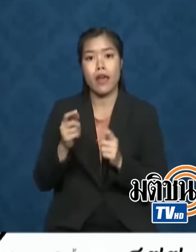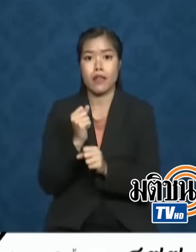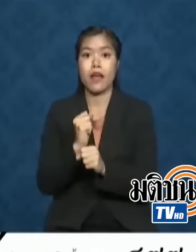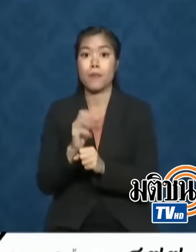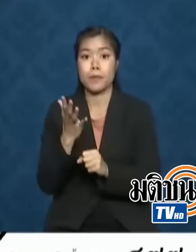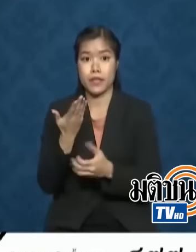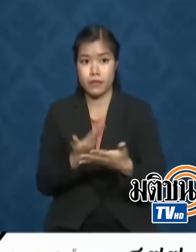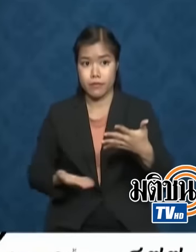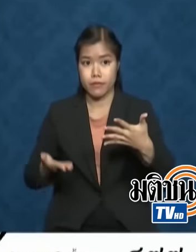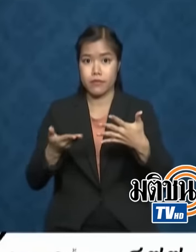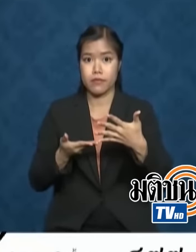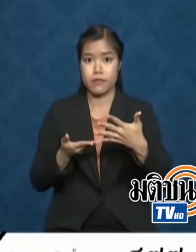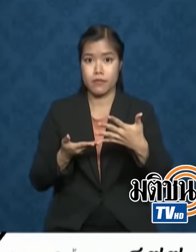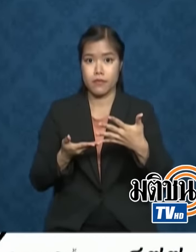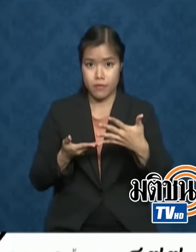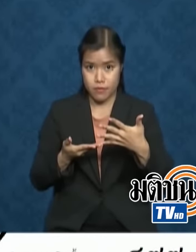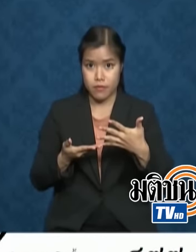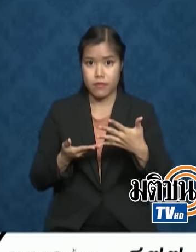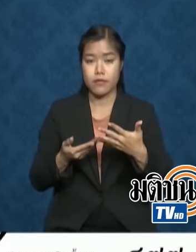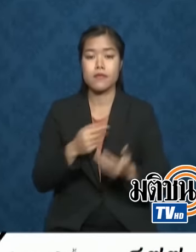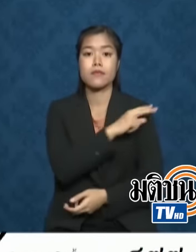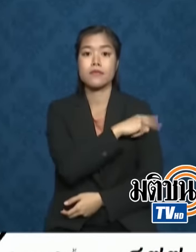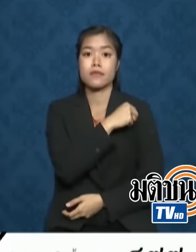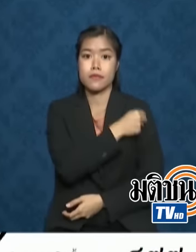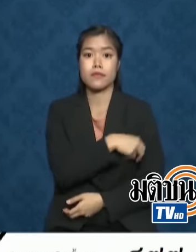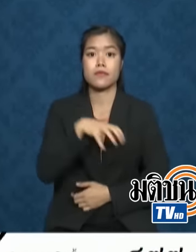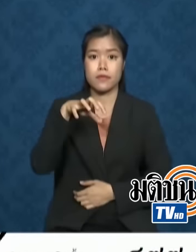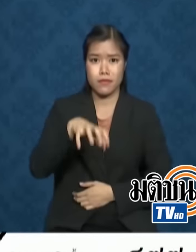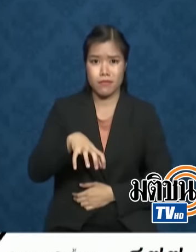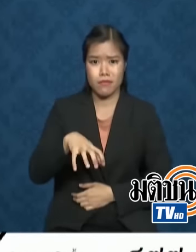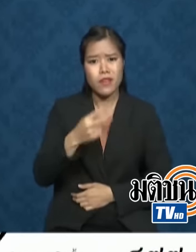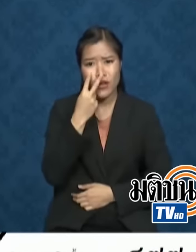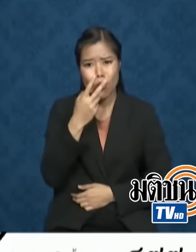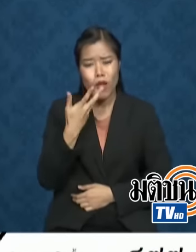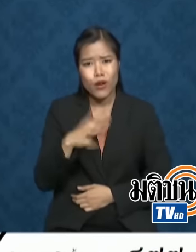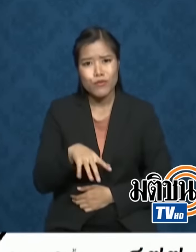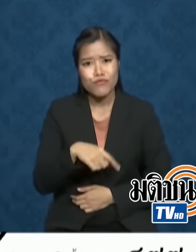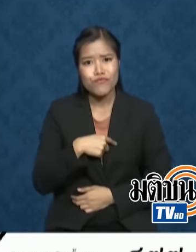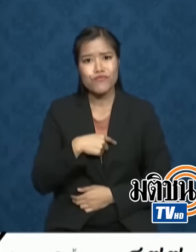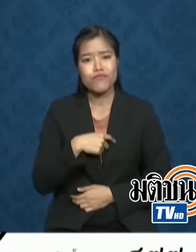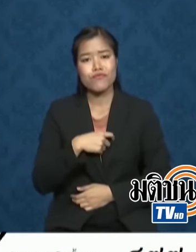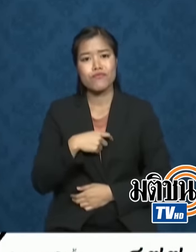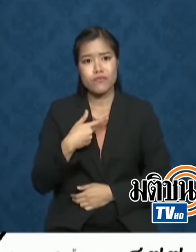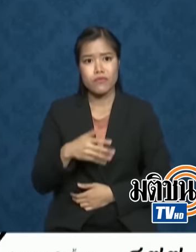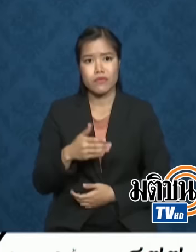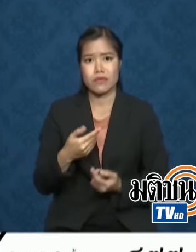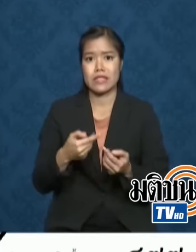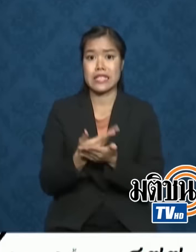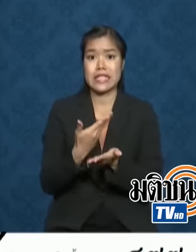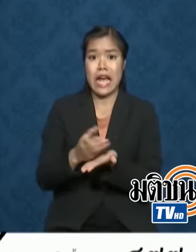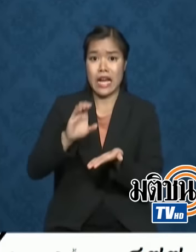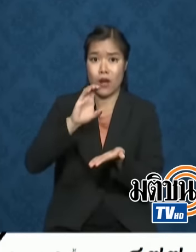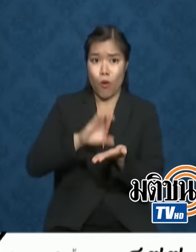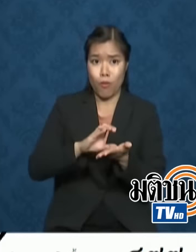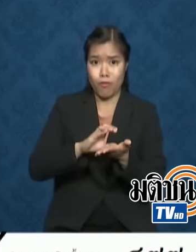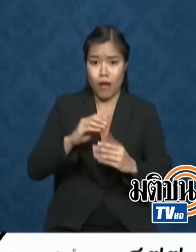ที่ชั้นหนึ่งครับเป็นชั้นสาธารณสุขซึ่งชั้นนี้น่าผิดหวังมากครับที่งบประมาณกระทรวงสาธารณสุขทั้งเล่มมีโคร